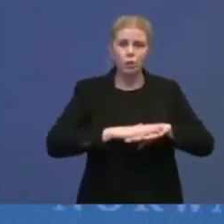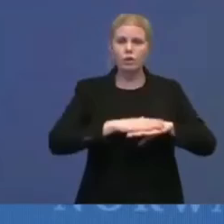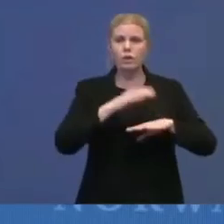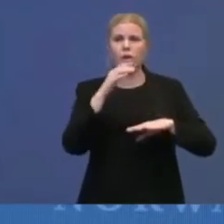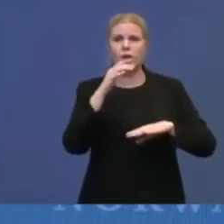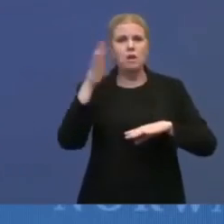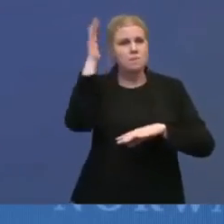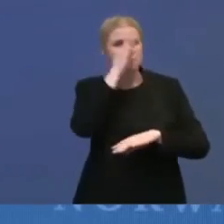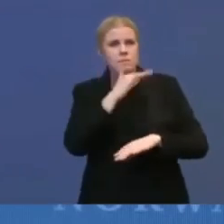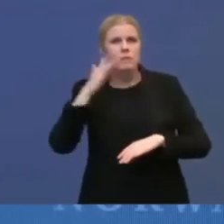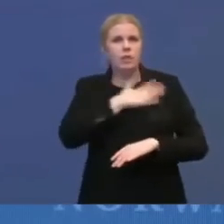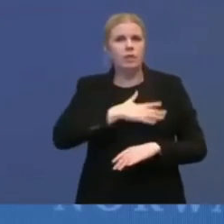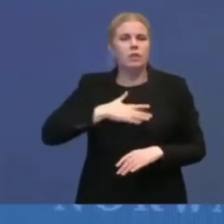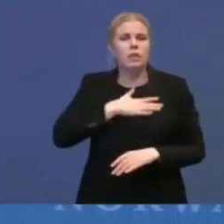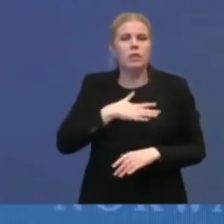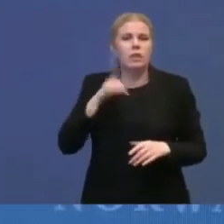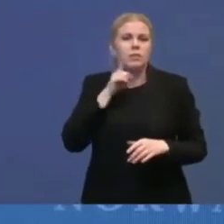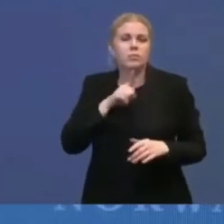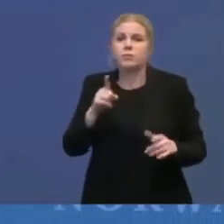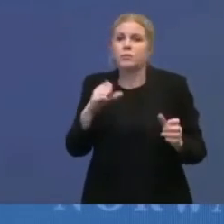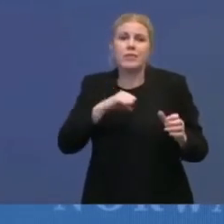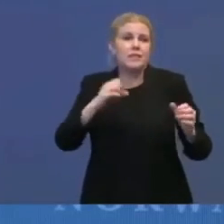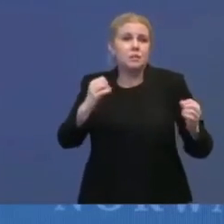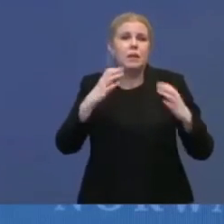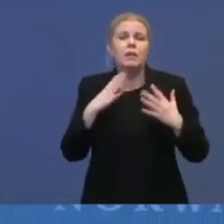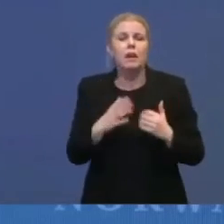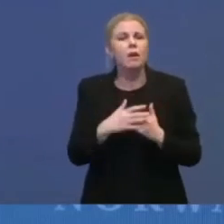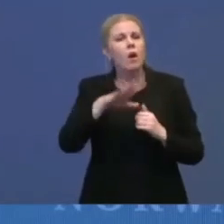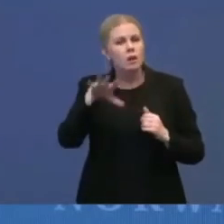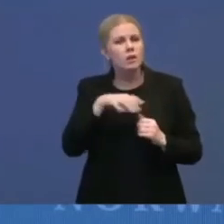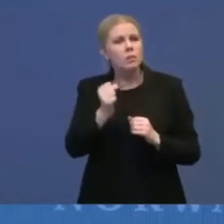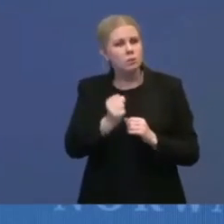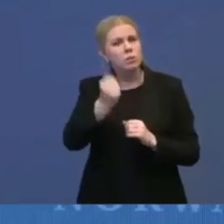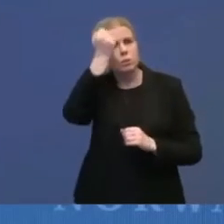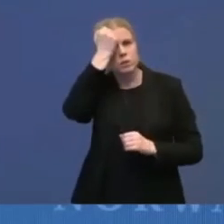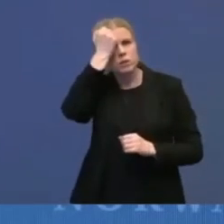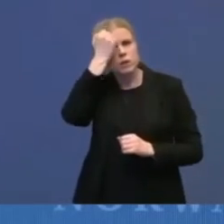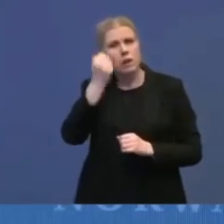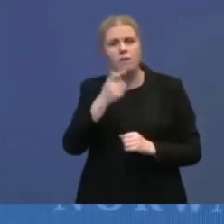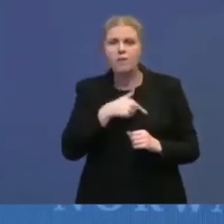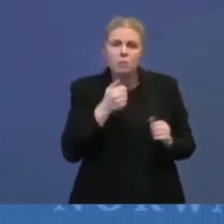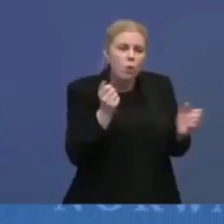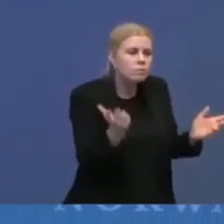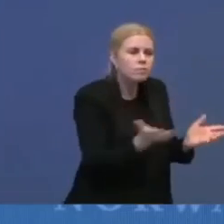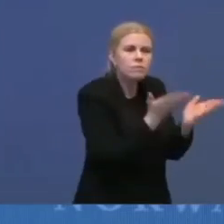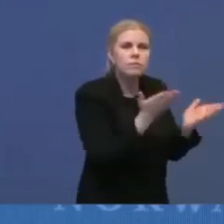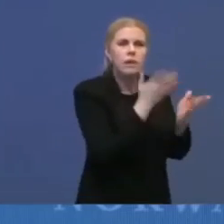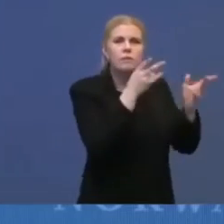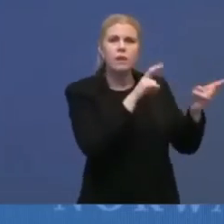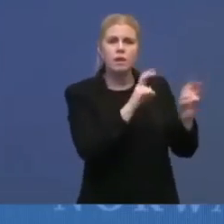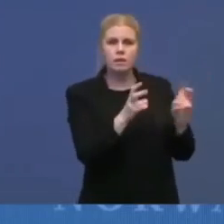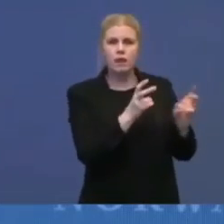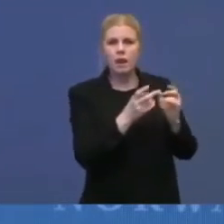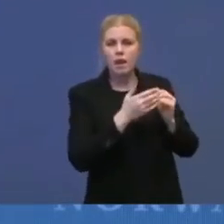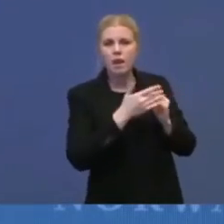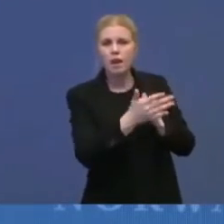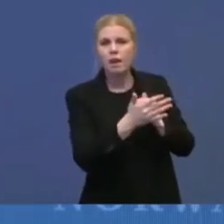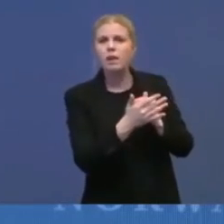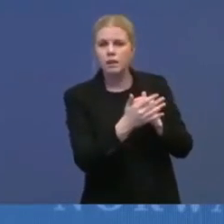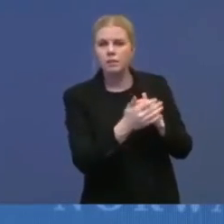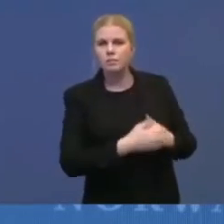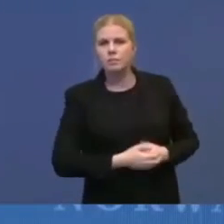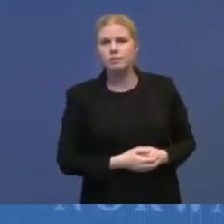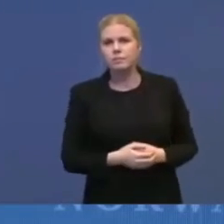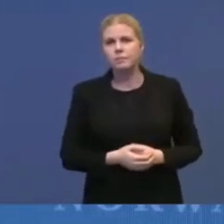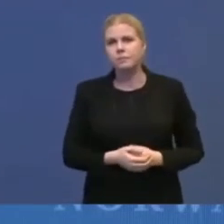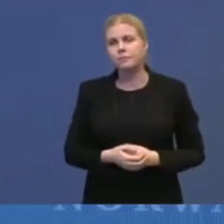taana dhamaanteen hasusannu. Wa ina inu isaawna xata anna gu ka baxaynna uudurka safmarka aah.